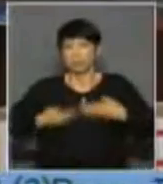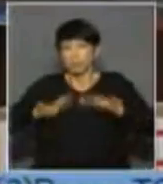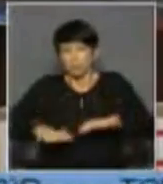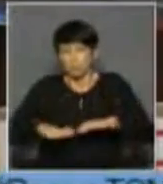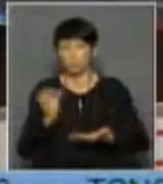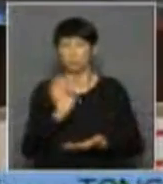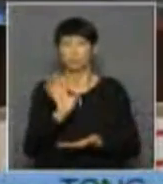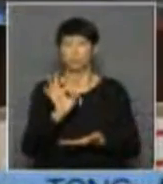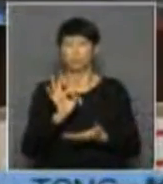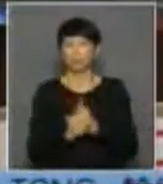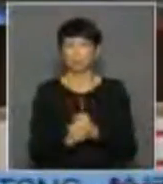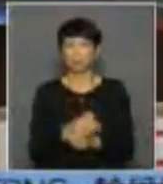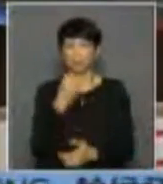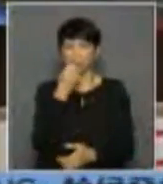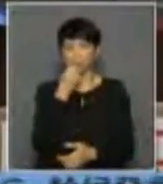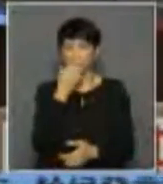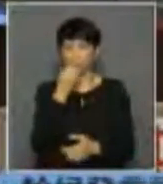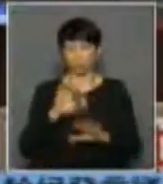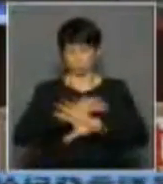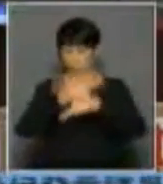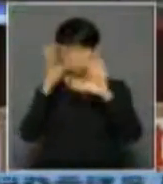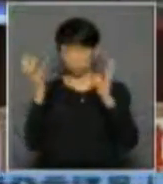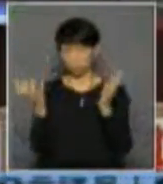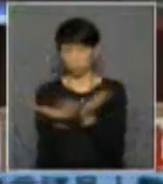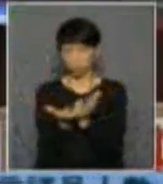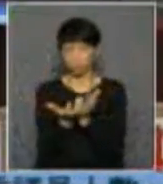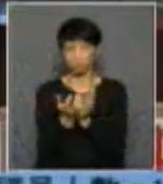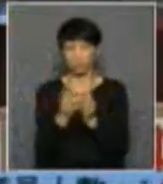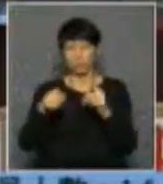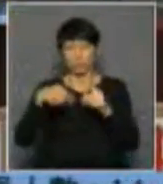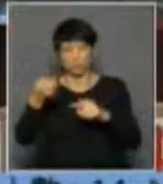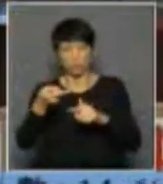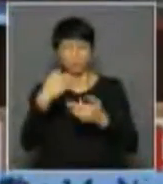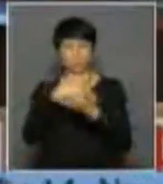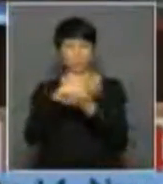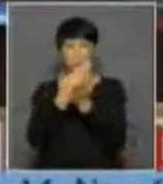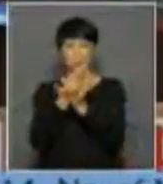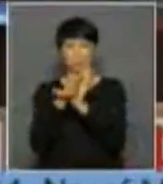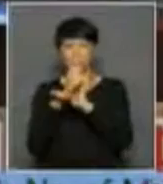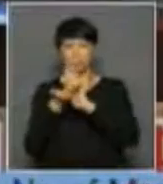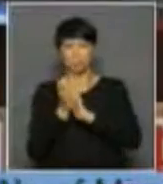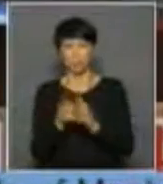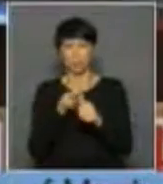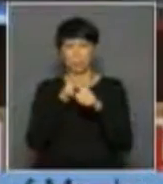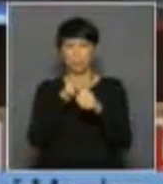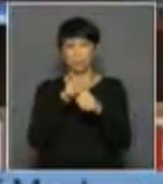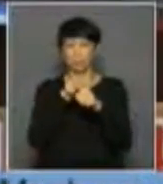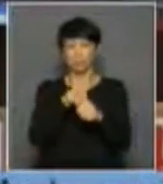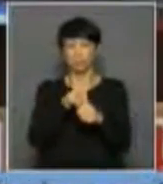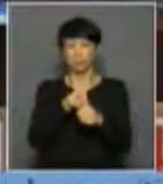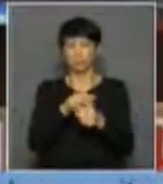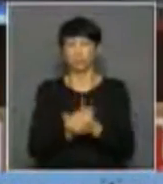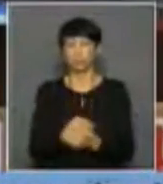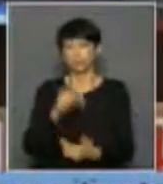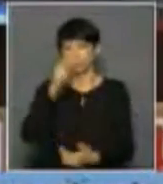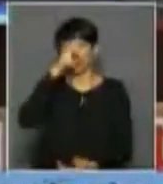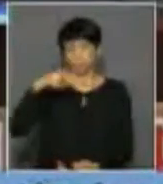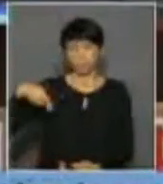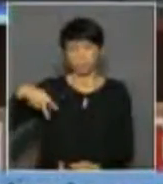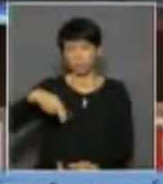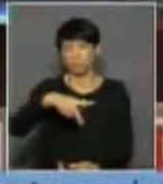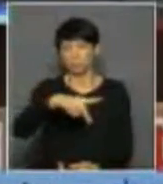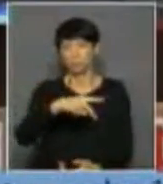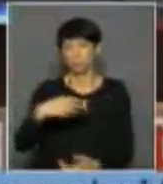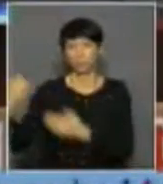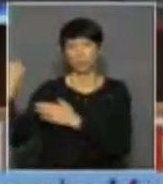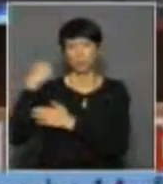將香港的所有其他可以鉛制到行政的一些力量是